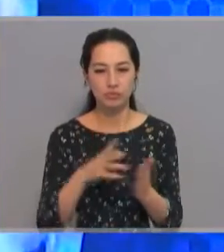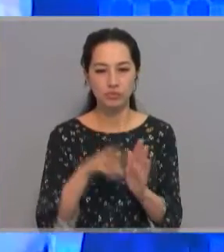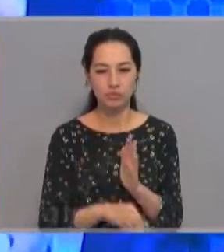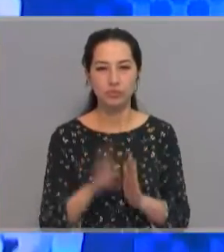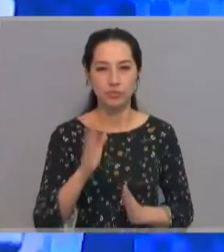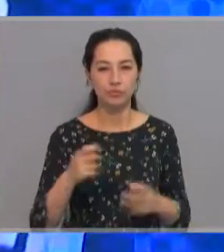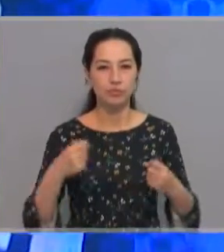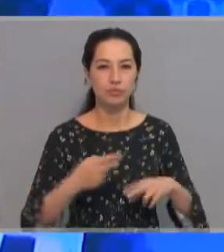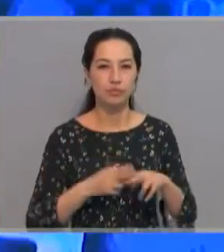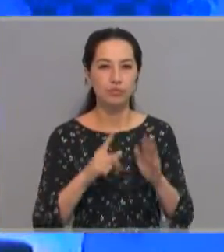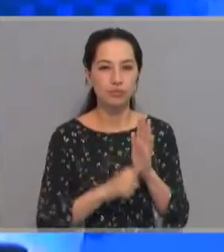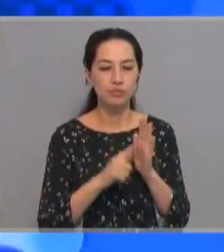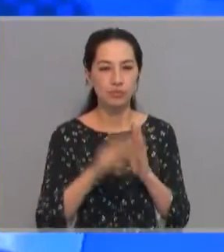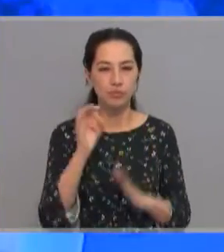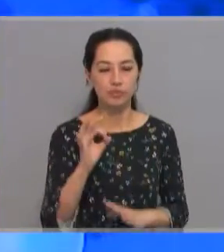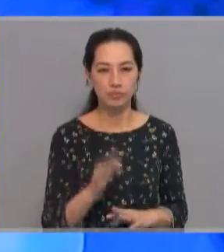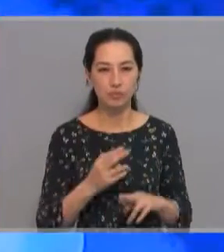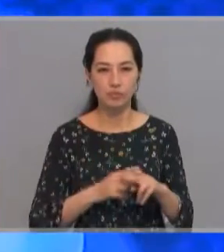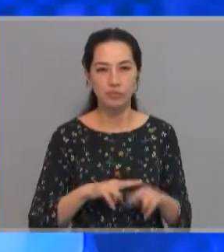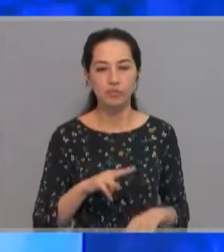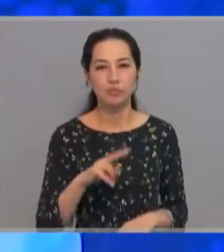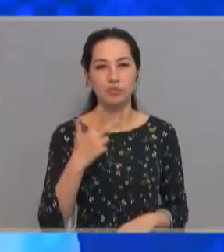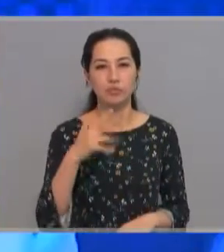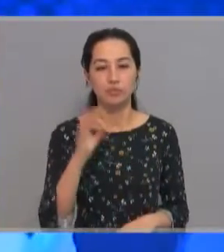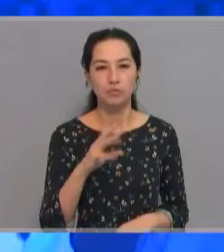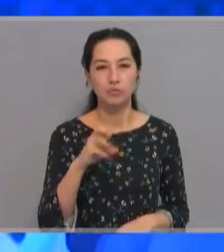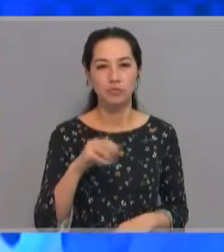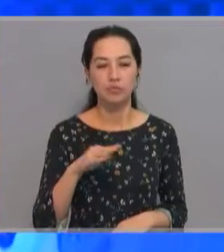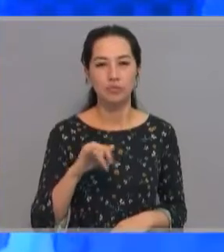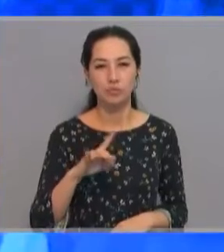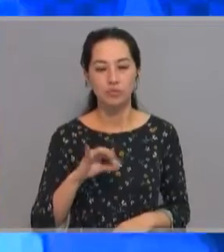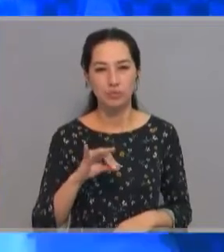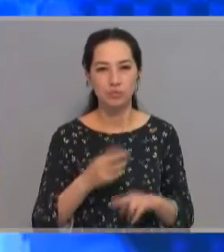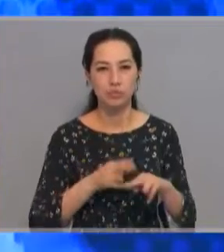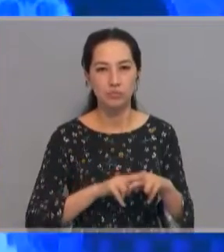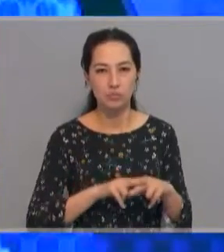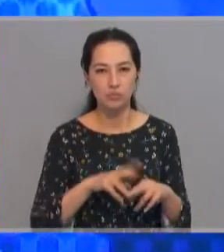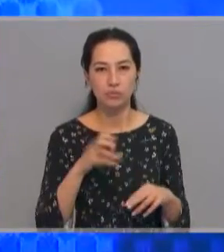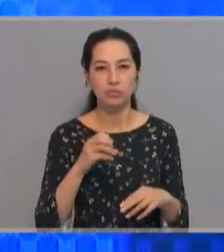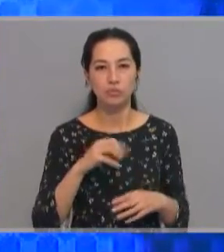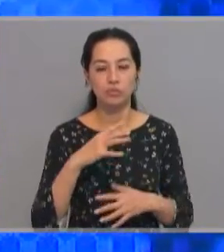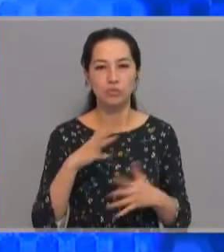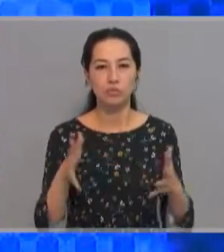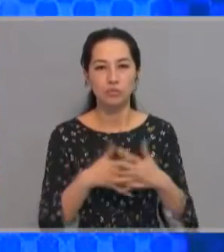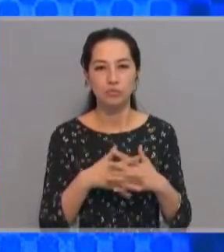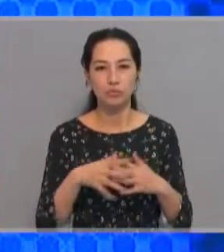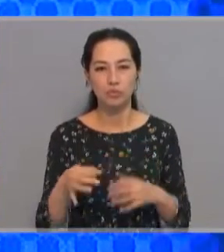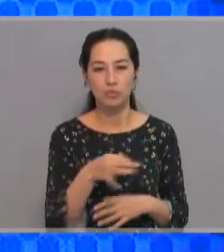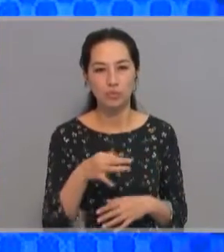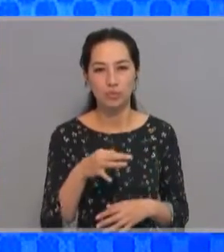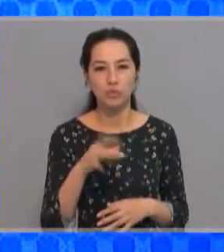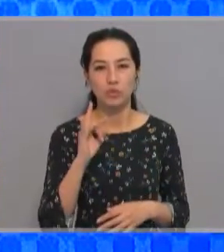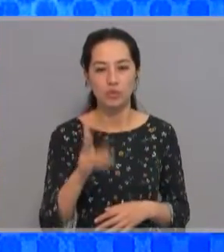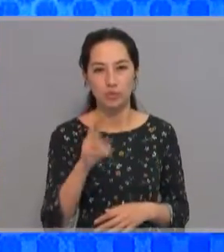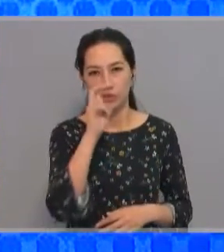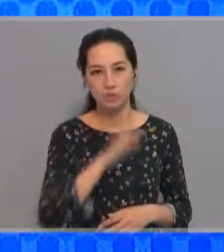қалыптасады. Яғни 70% пропорционалды және 30% мажоритарлық негізде болады. Сонымен бірге аралас модель облыстар мен